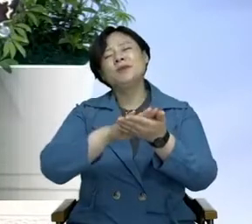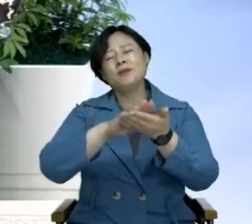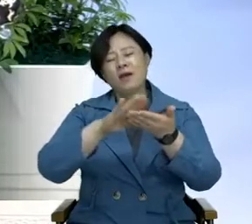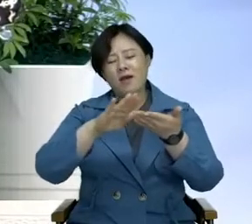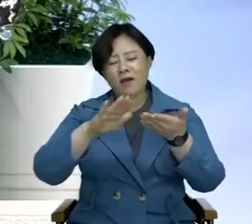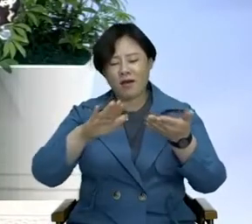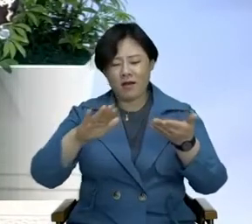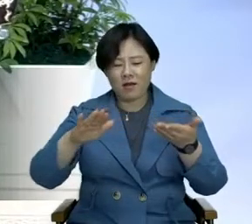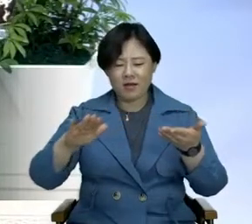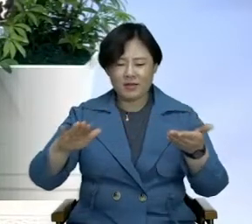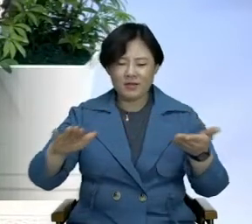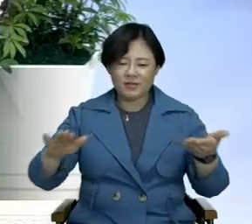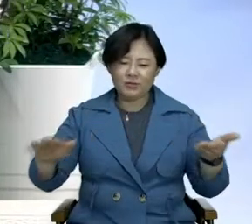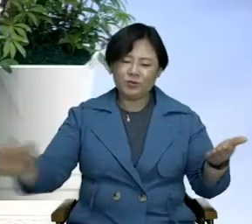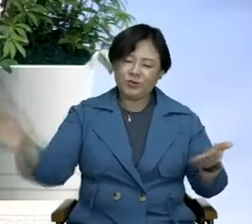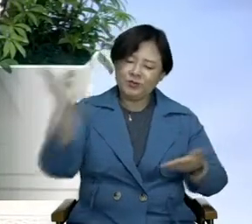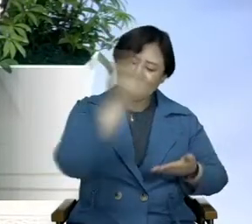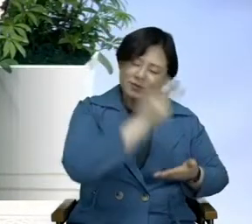선하십니다.